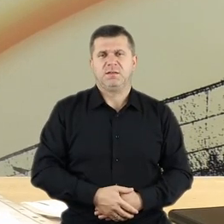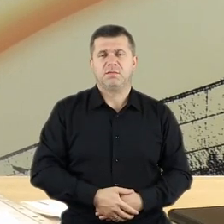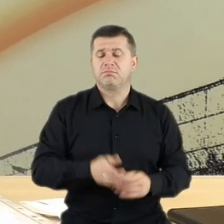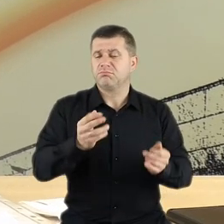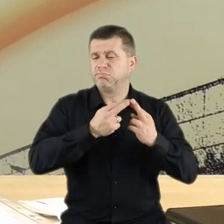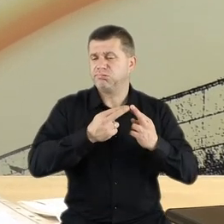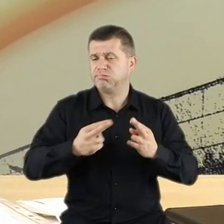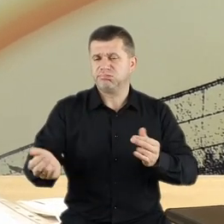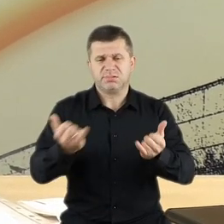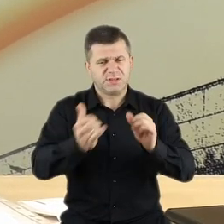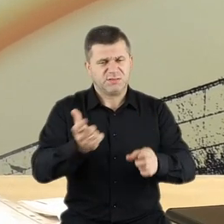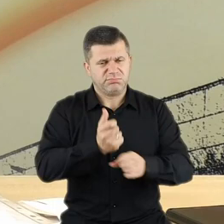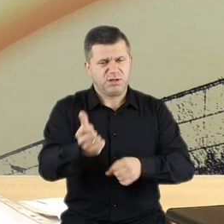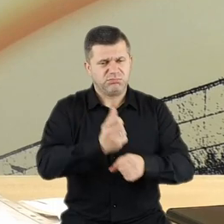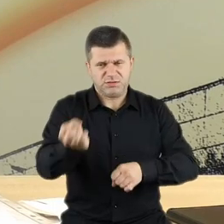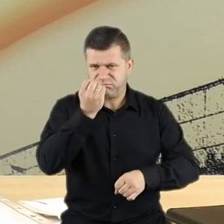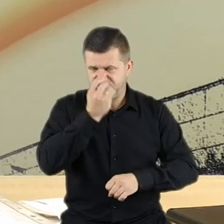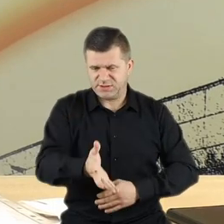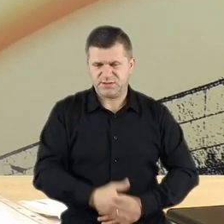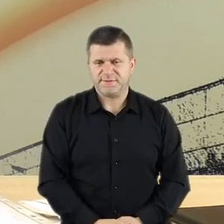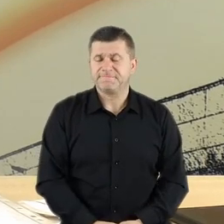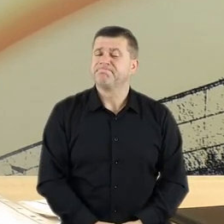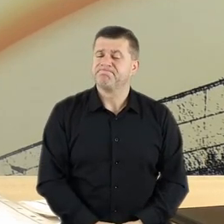tam epitetami także no